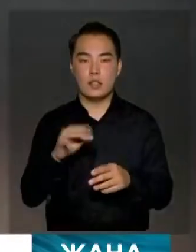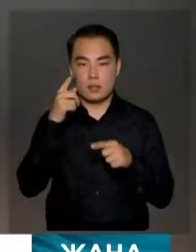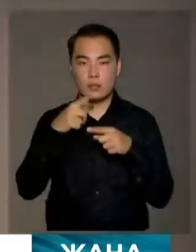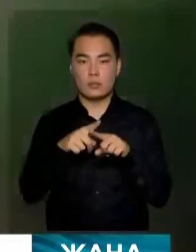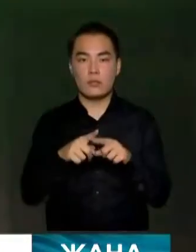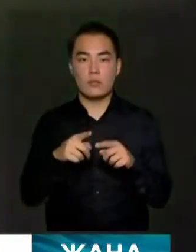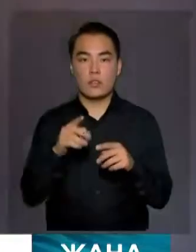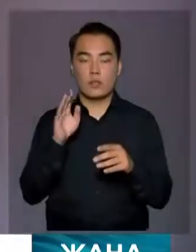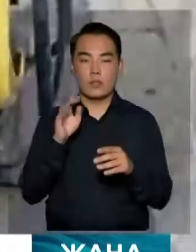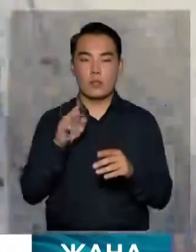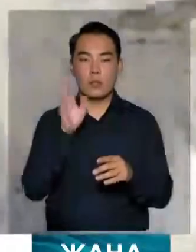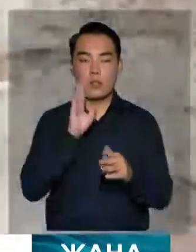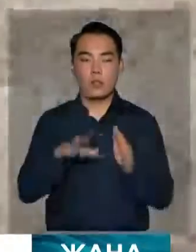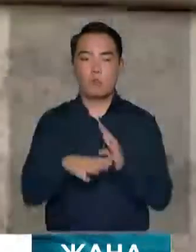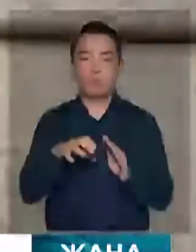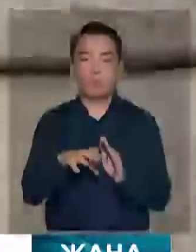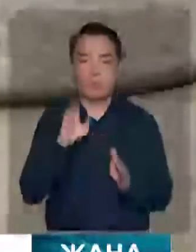аулалардағы суды тазартып жатыр.